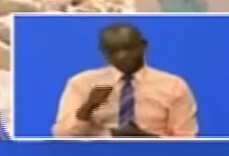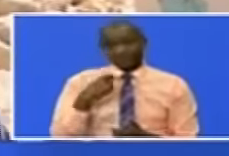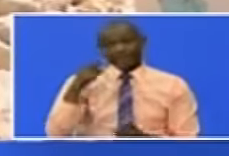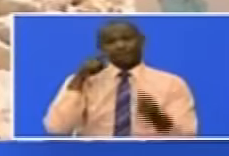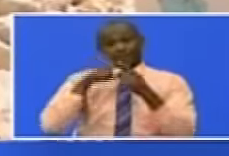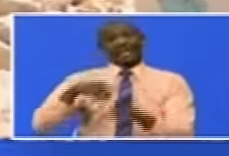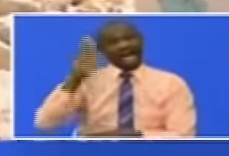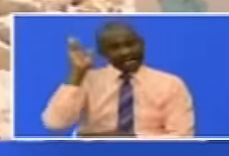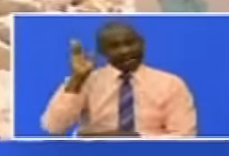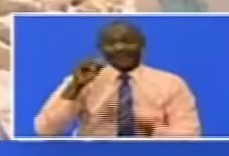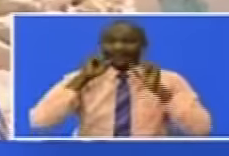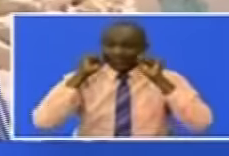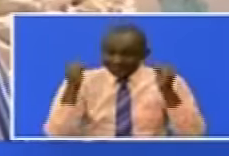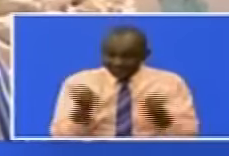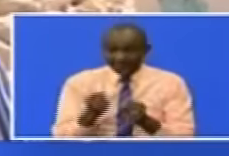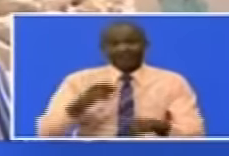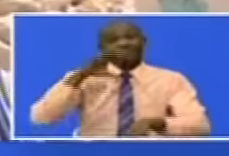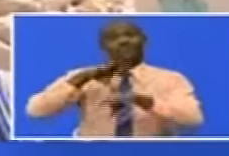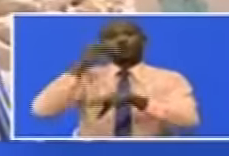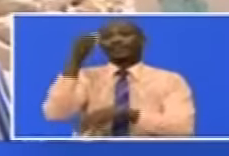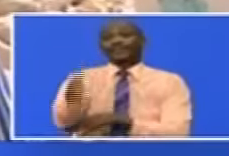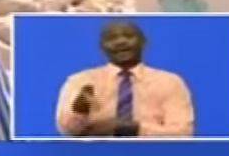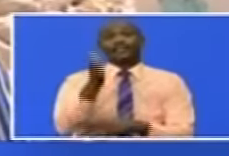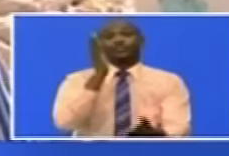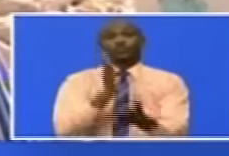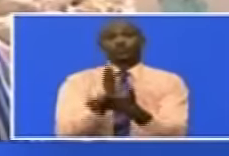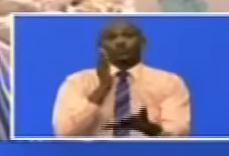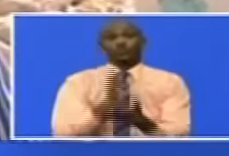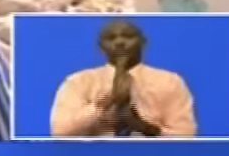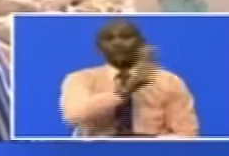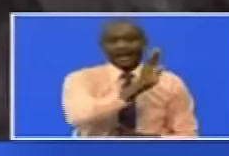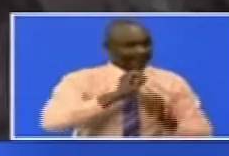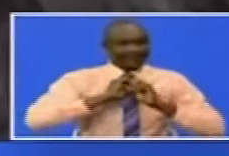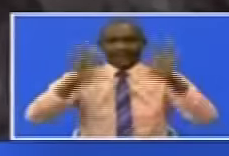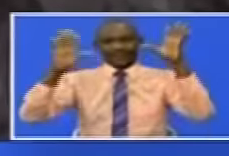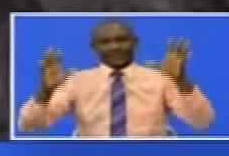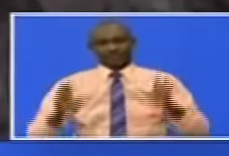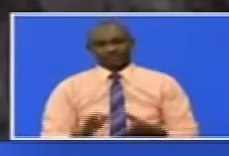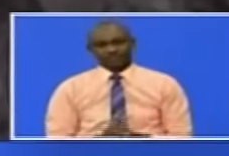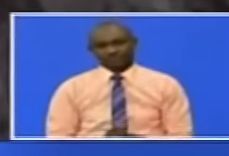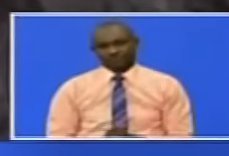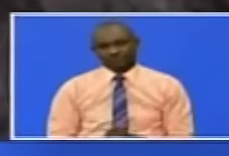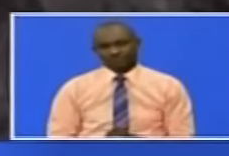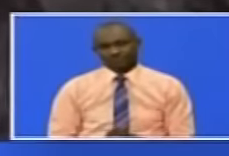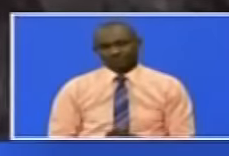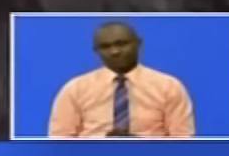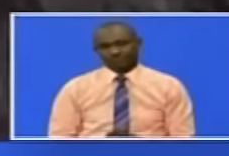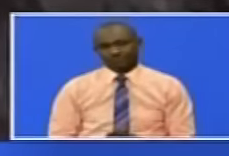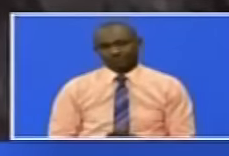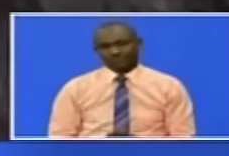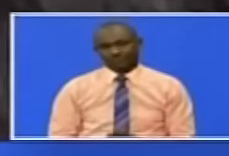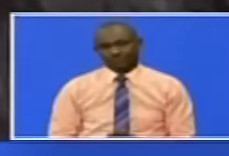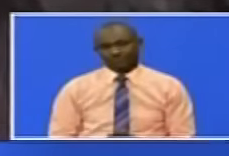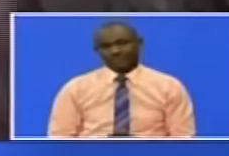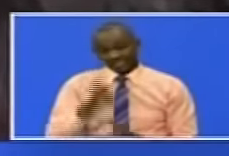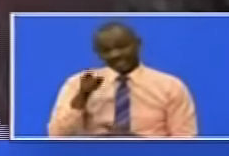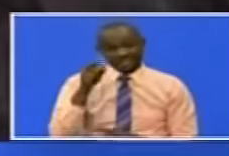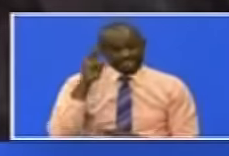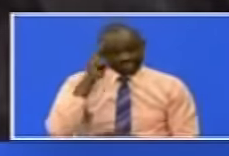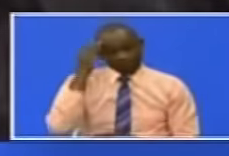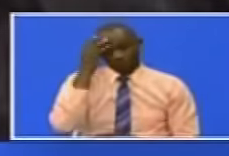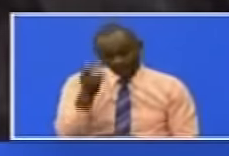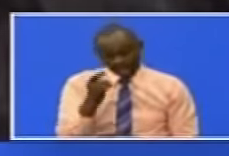kwamba pembe zilizonaswa hapa hazikuwa zake. And that's the reason why